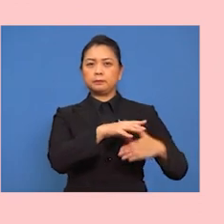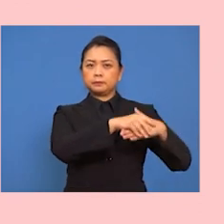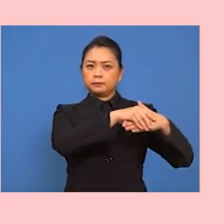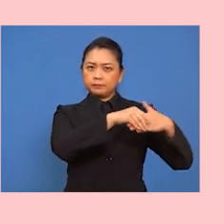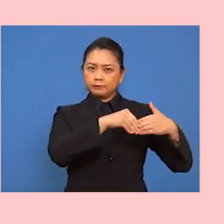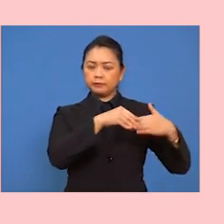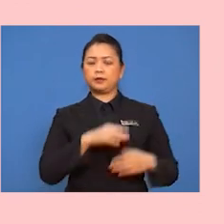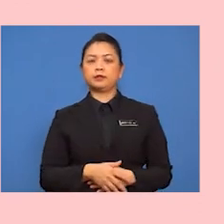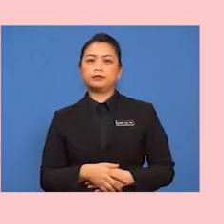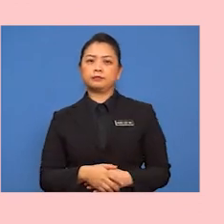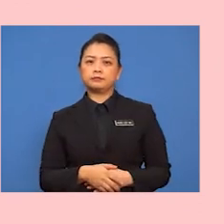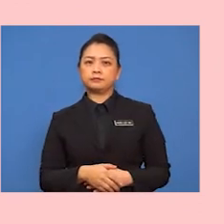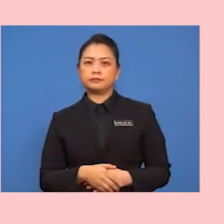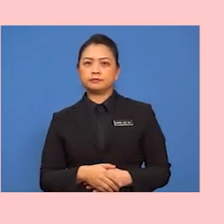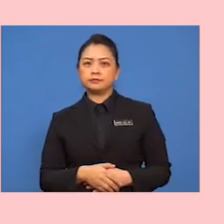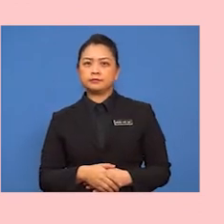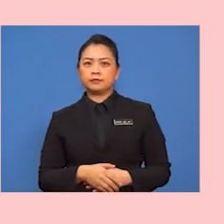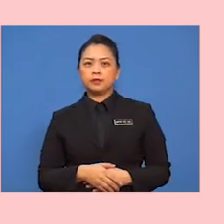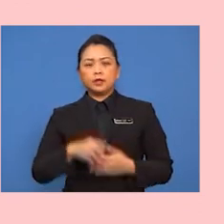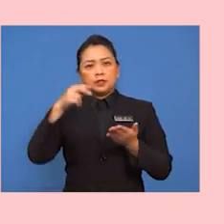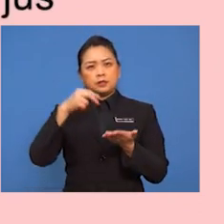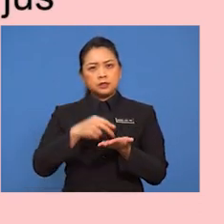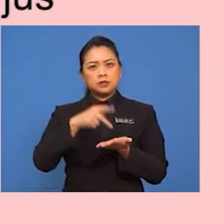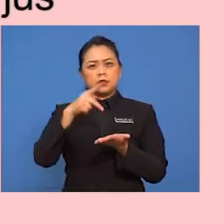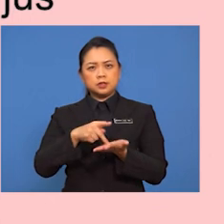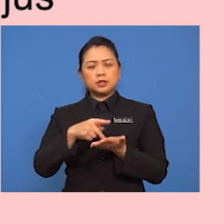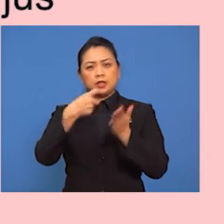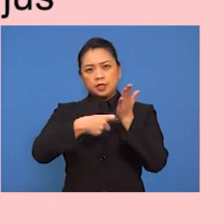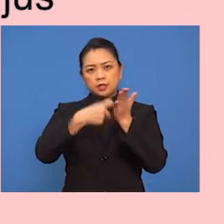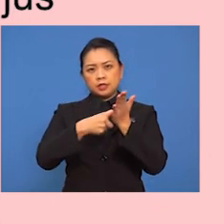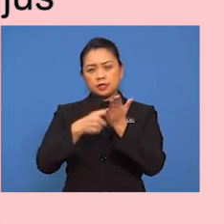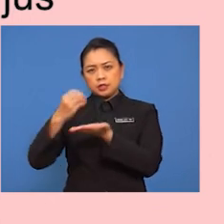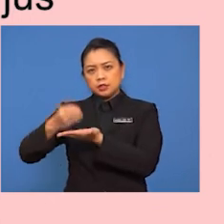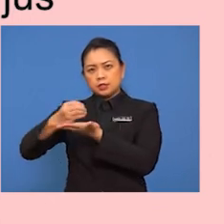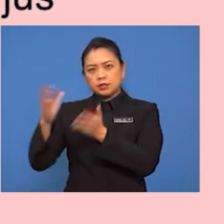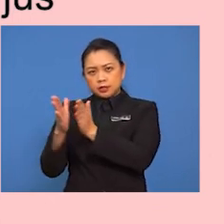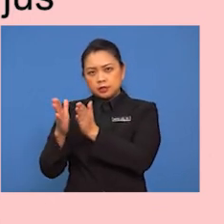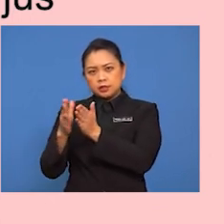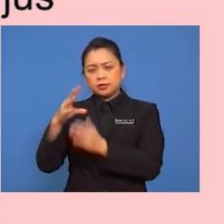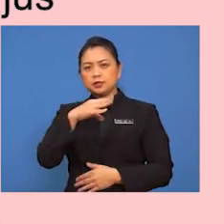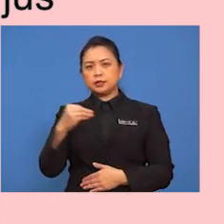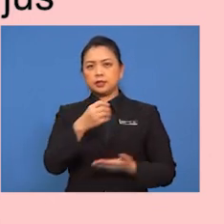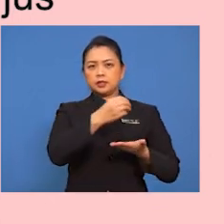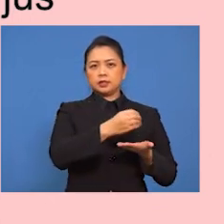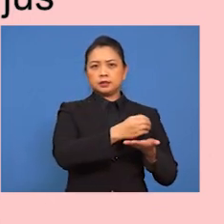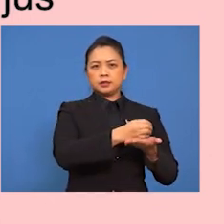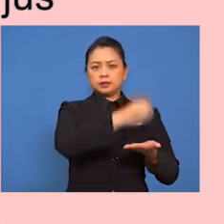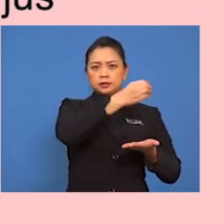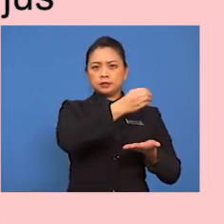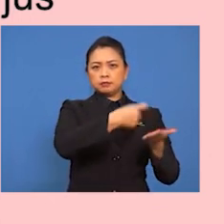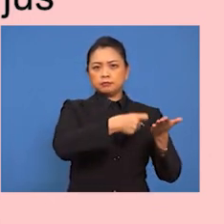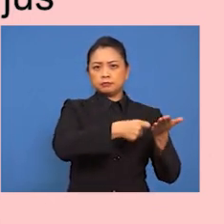440 Hitung harga gelas kecil dan harga gelas besar